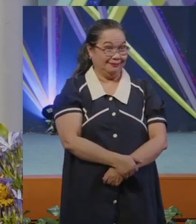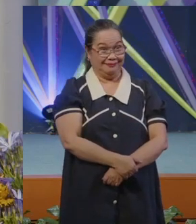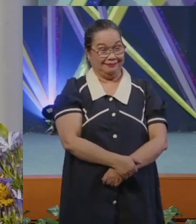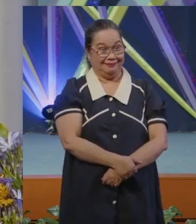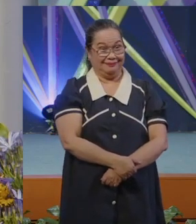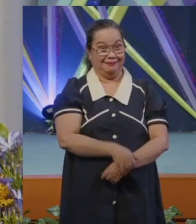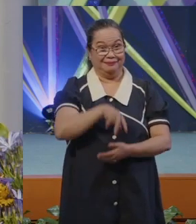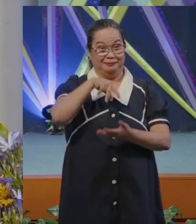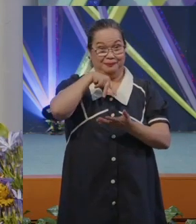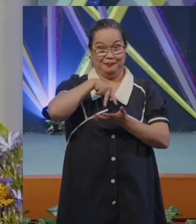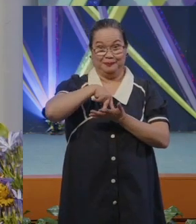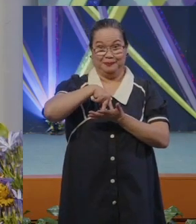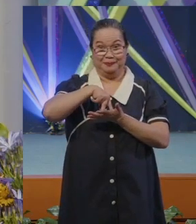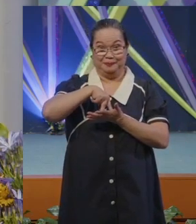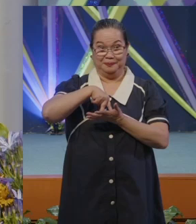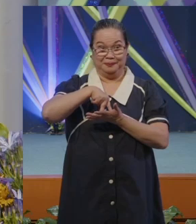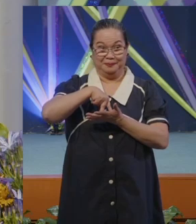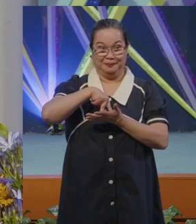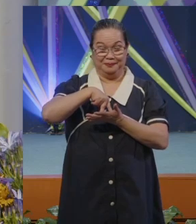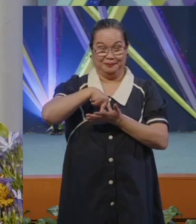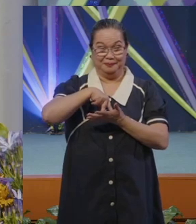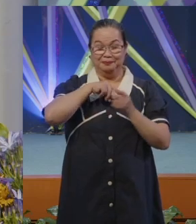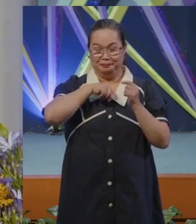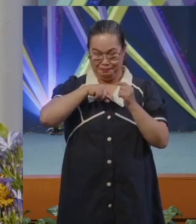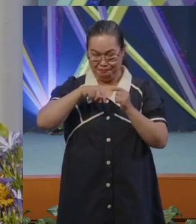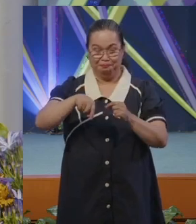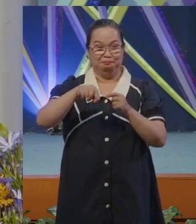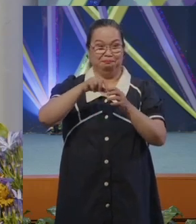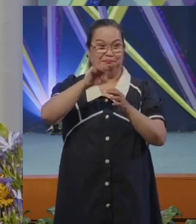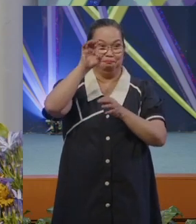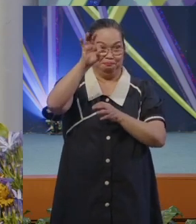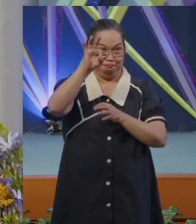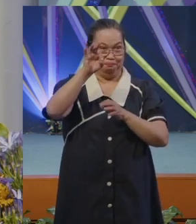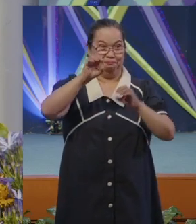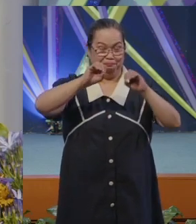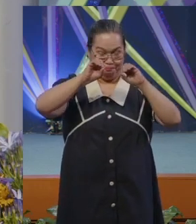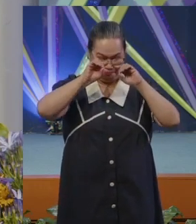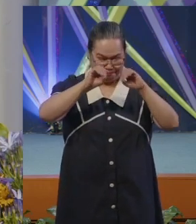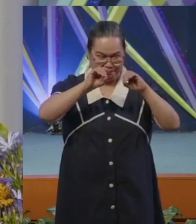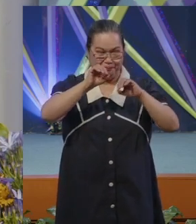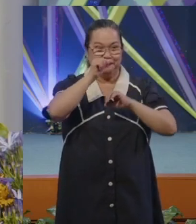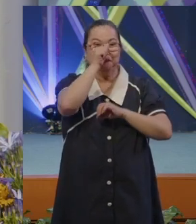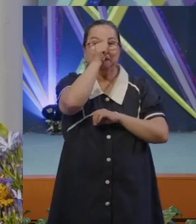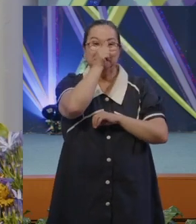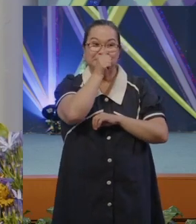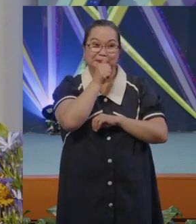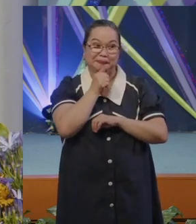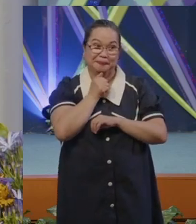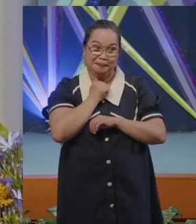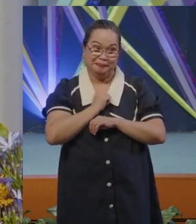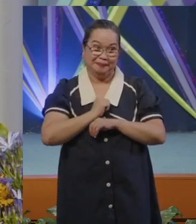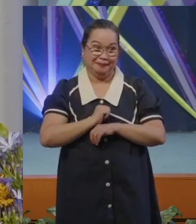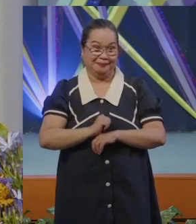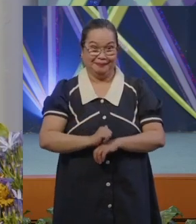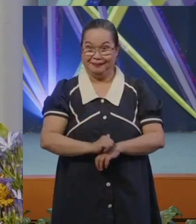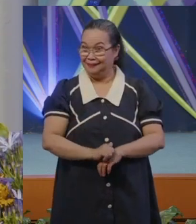Tayo pa rin siya. Punta pa rin siya. Turo pa rin siya. Preach pa rin siya.